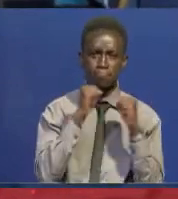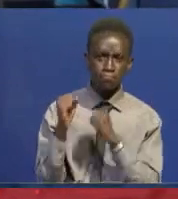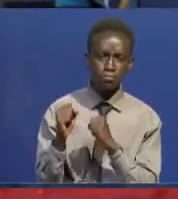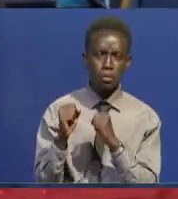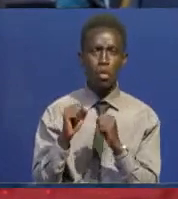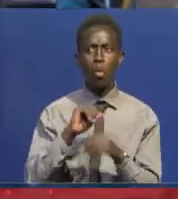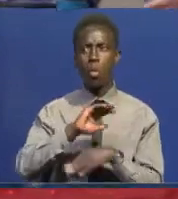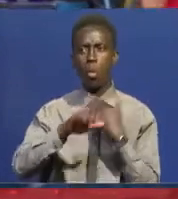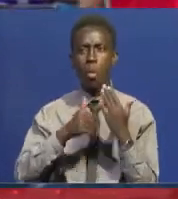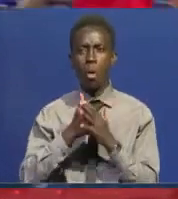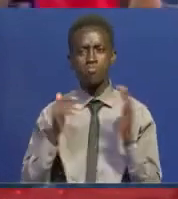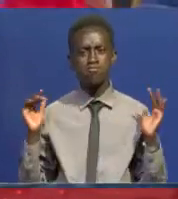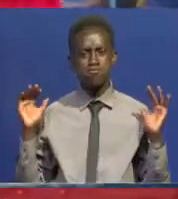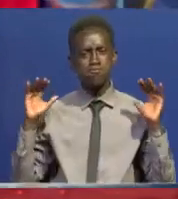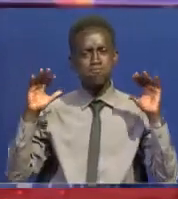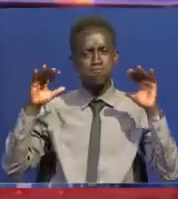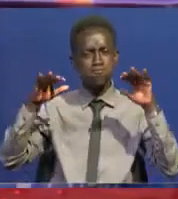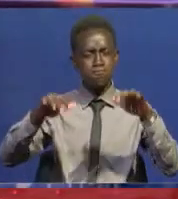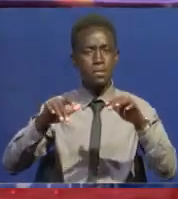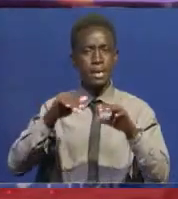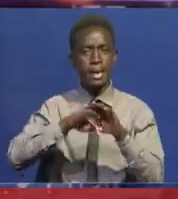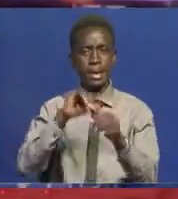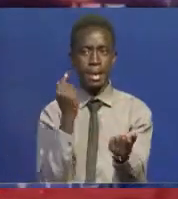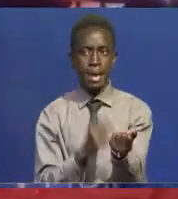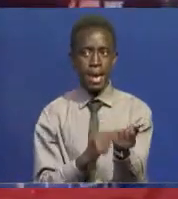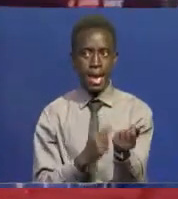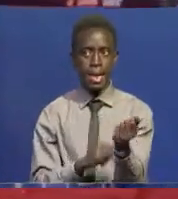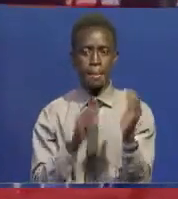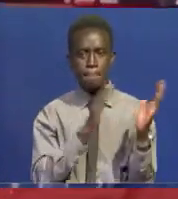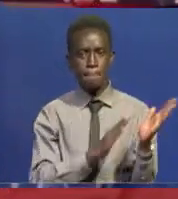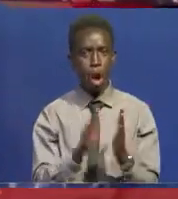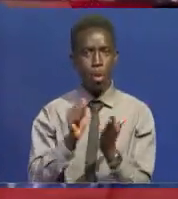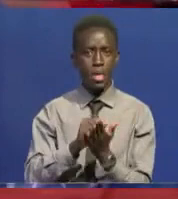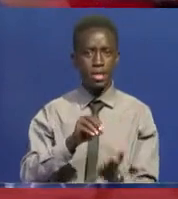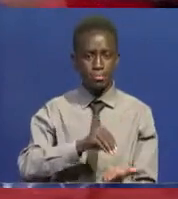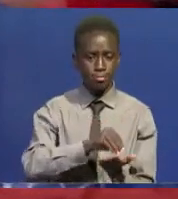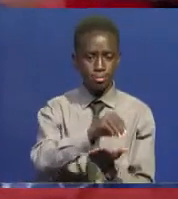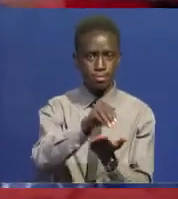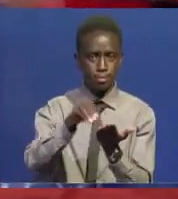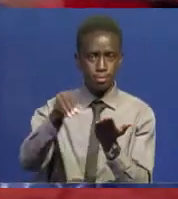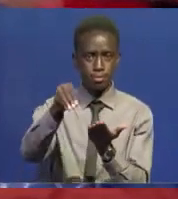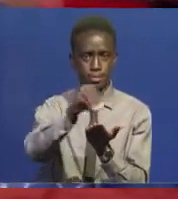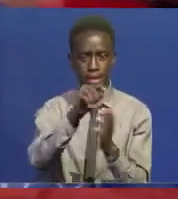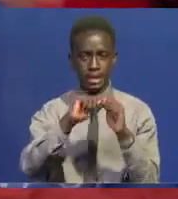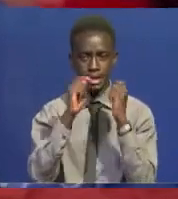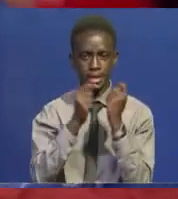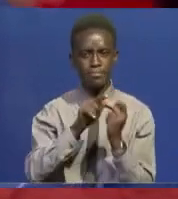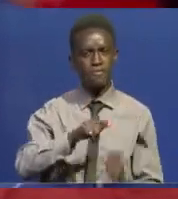ziko nchini Accra, Ghana, na zitajiunga na timu ya chess iliyoondoka humu nchini leo asubuhi kwenda Accra.